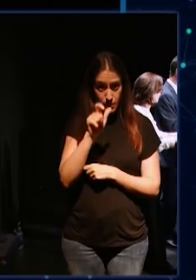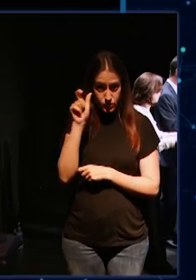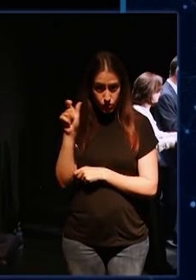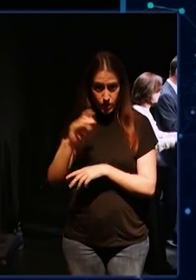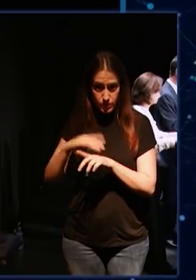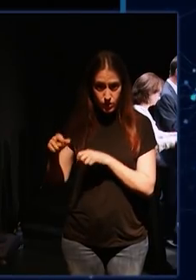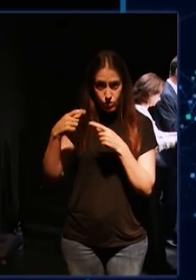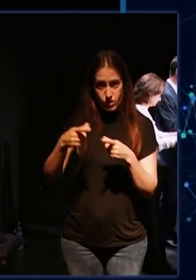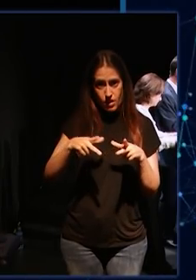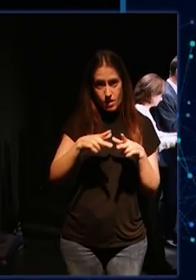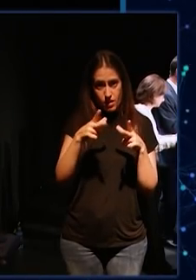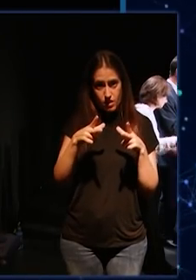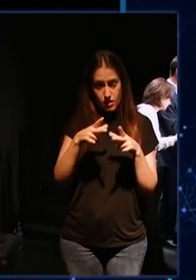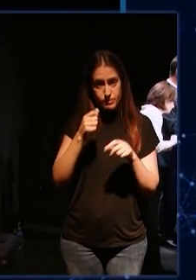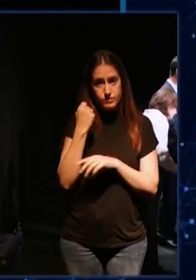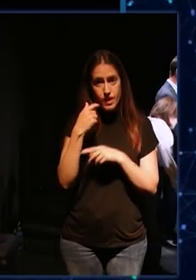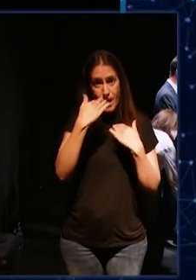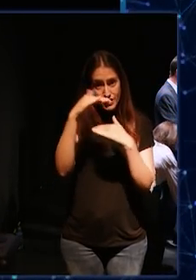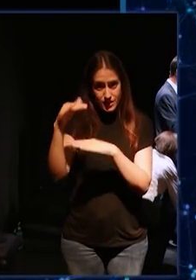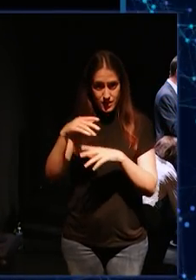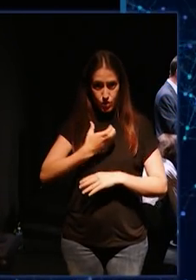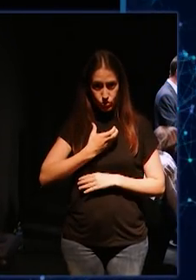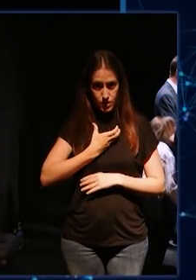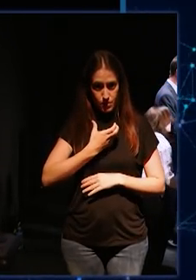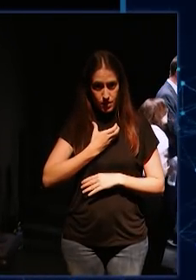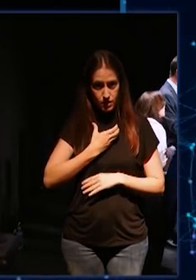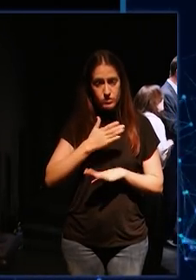d'habitatge de l'Ajuntament. En aquest sentit, també aprofitant